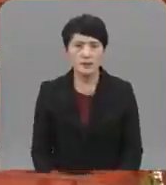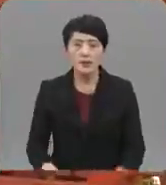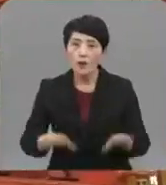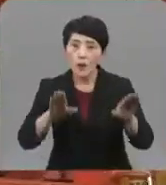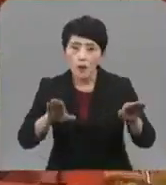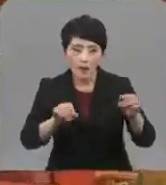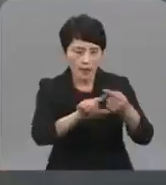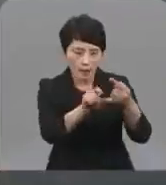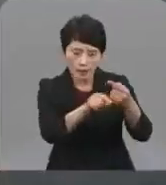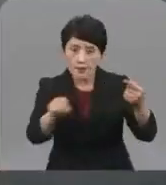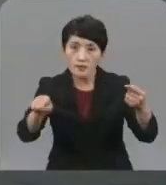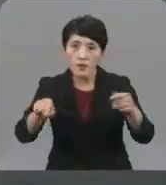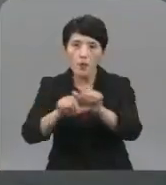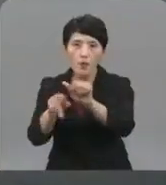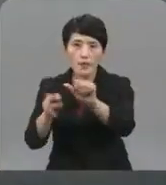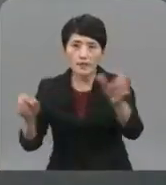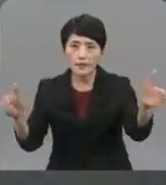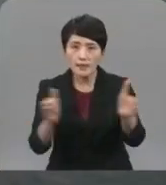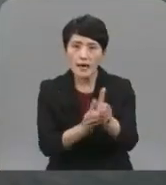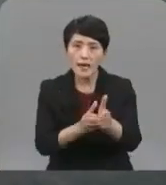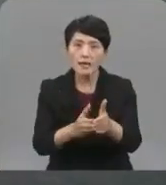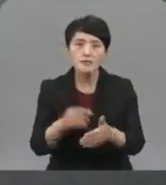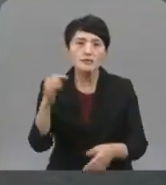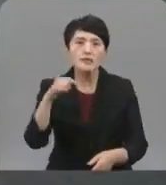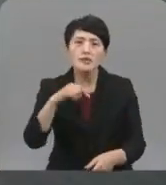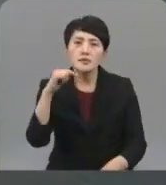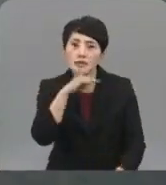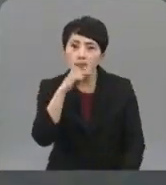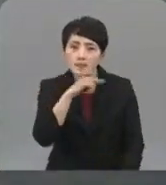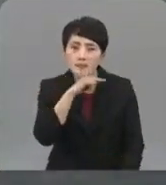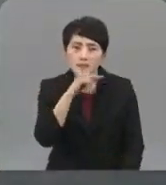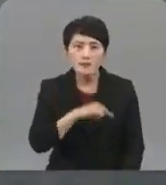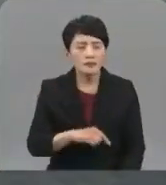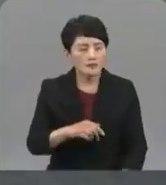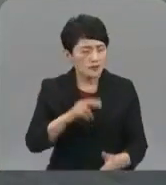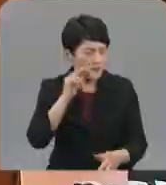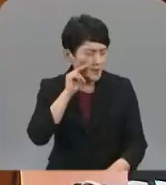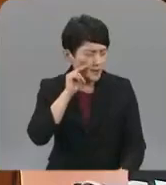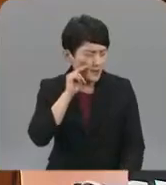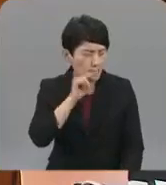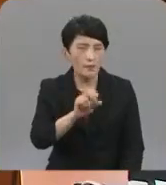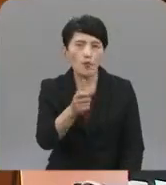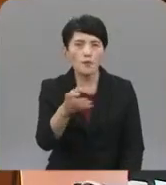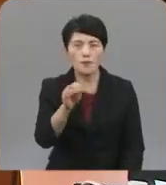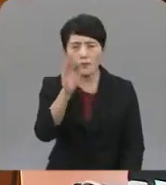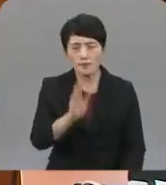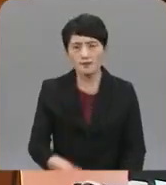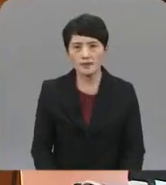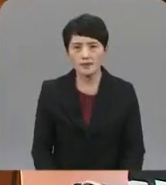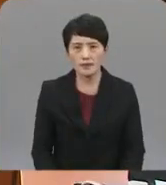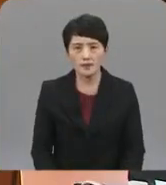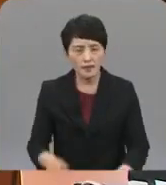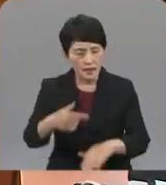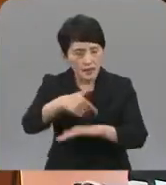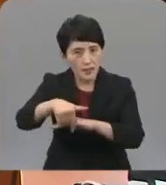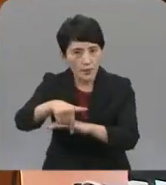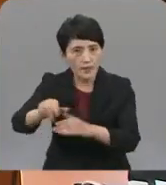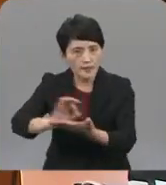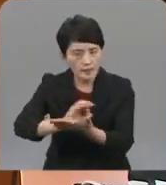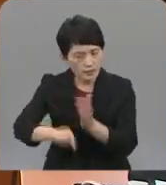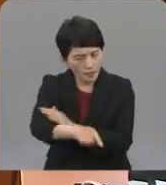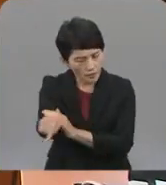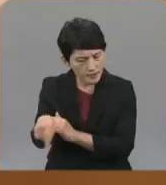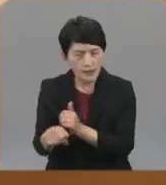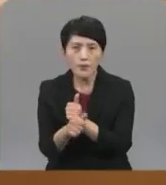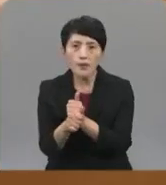少23.4%，对美国出口也下滑了2%。五月一日至二十日，韩